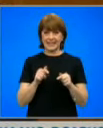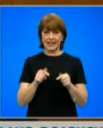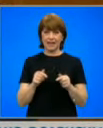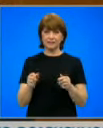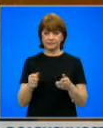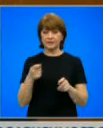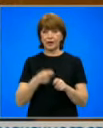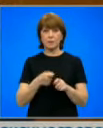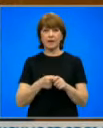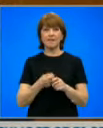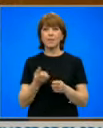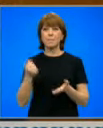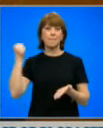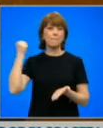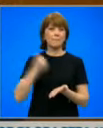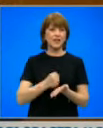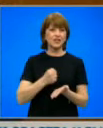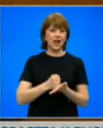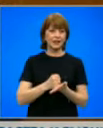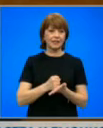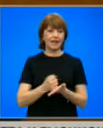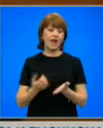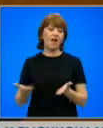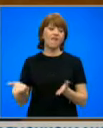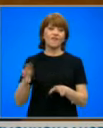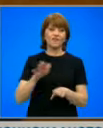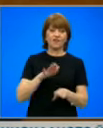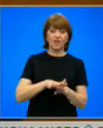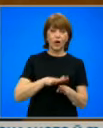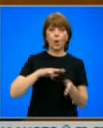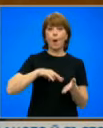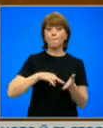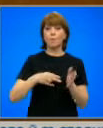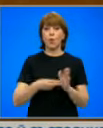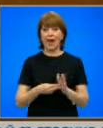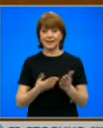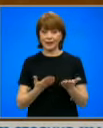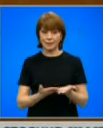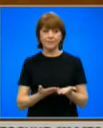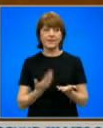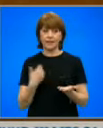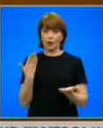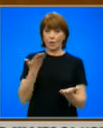печат върху проекта на закон за изменение на закон за здравното осигуряване